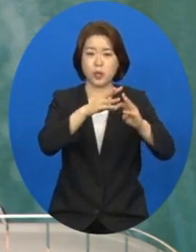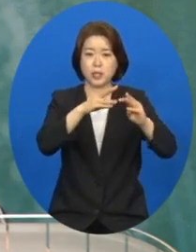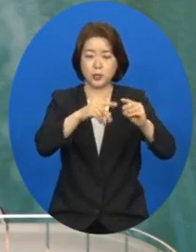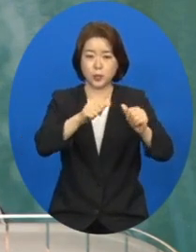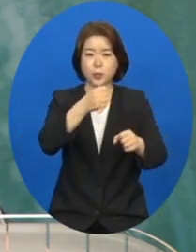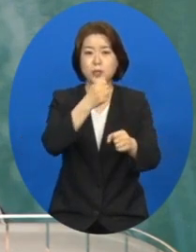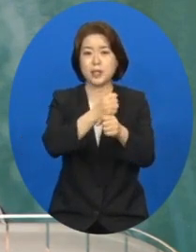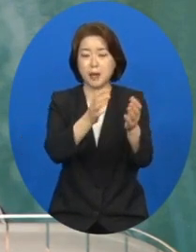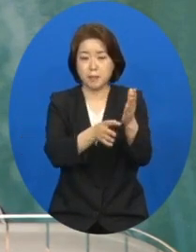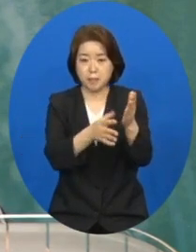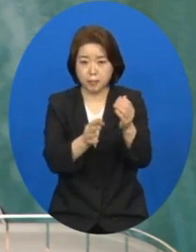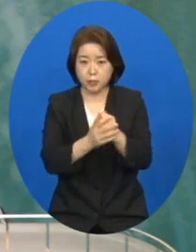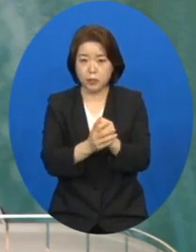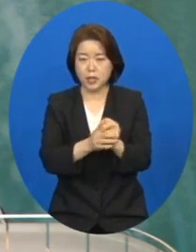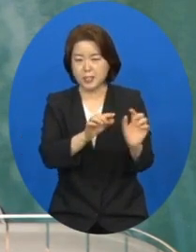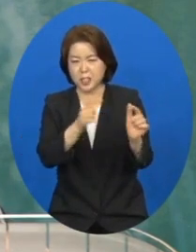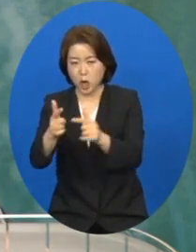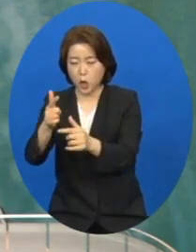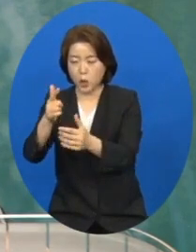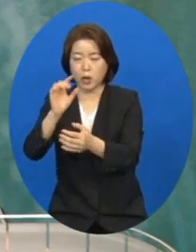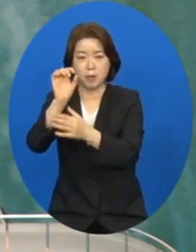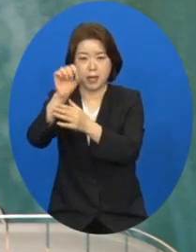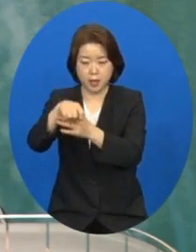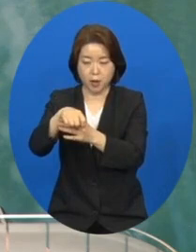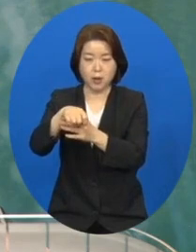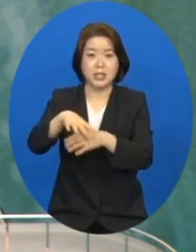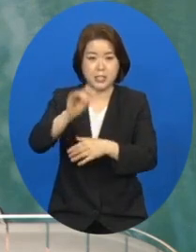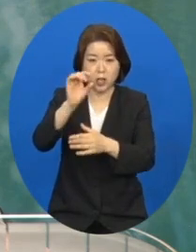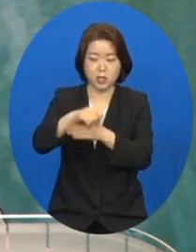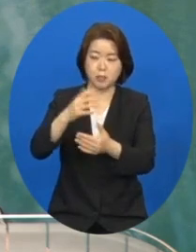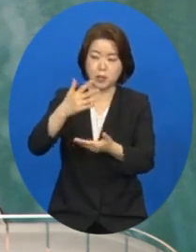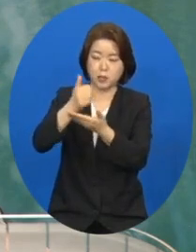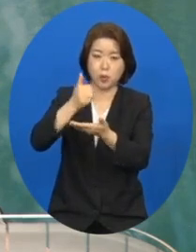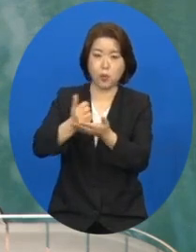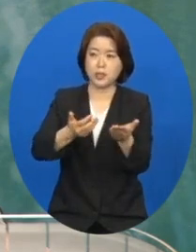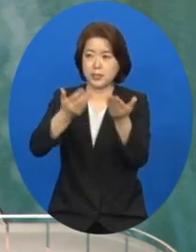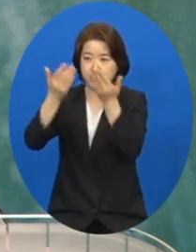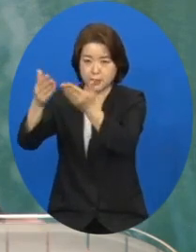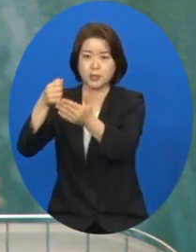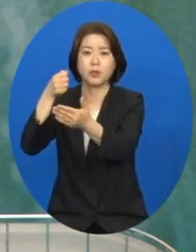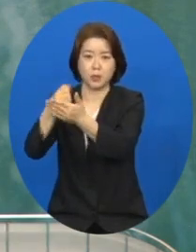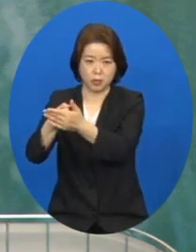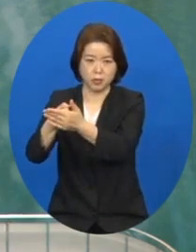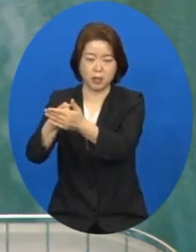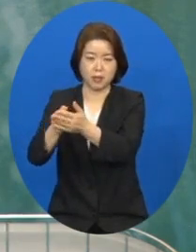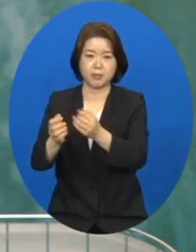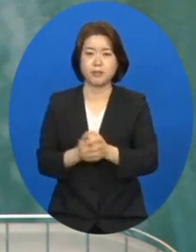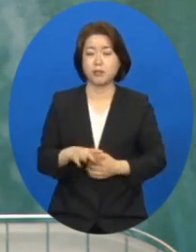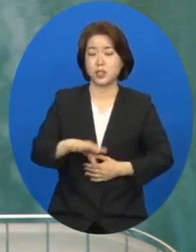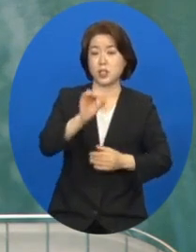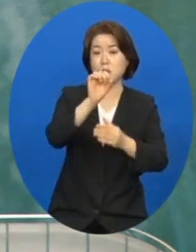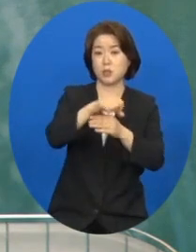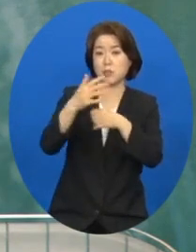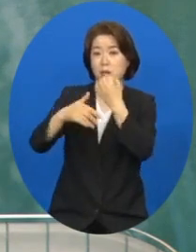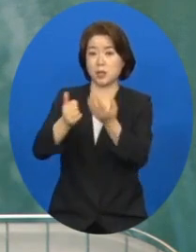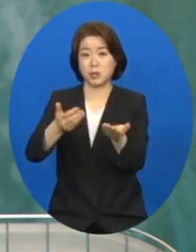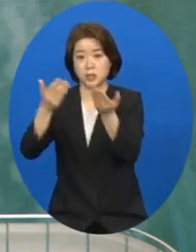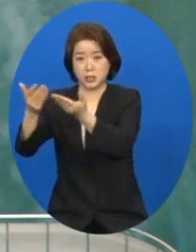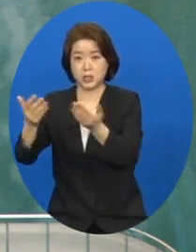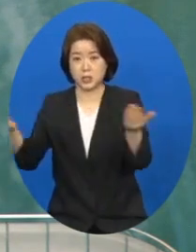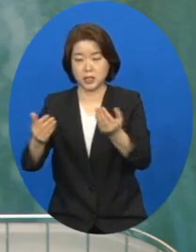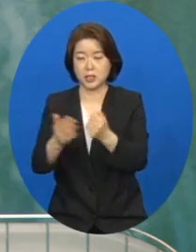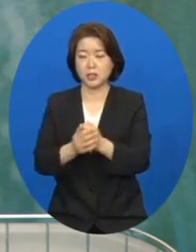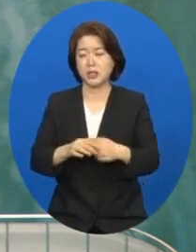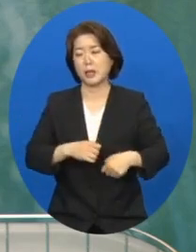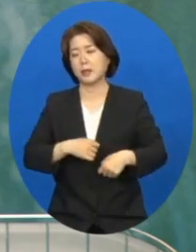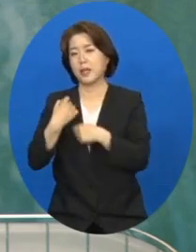각종 과목의 첫 열매를 여호와의 전에 드리기로 하였고 첫 열매를 하나님께 드리는 일을 소홀히